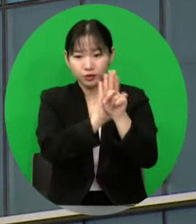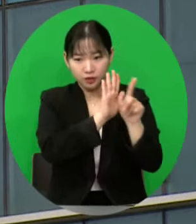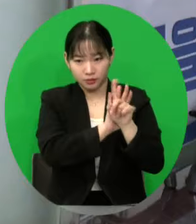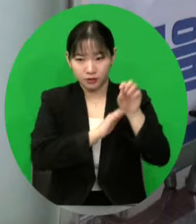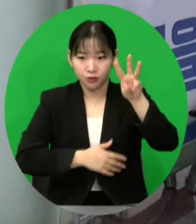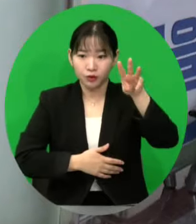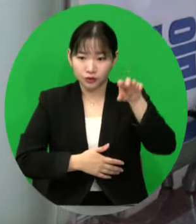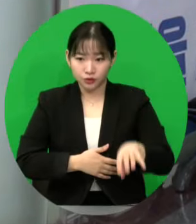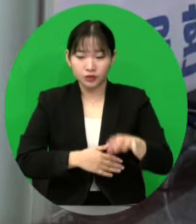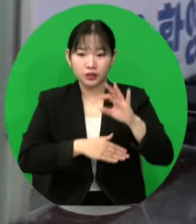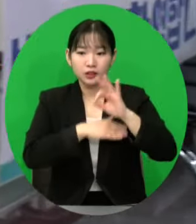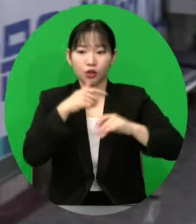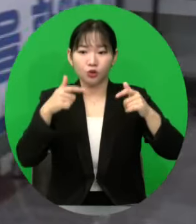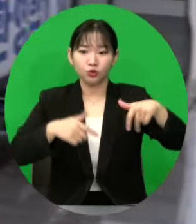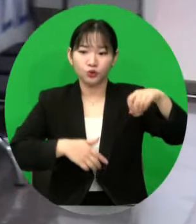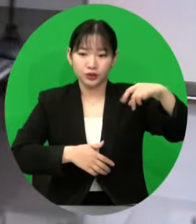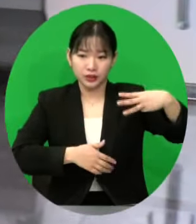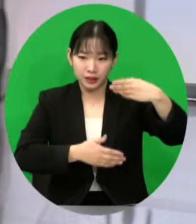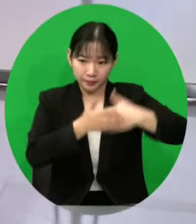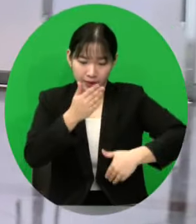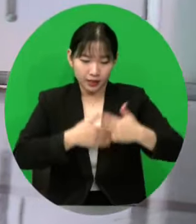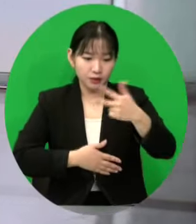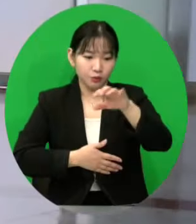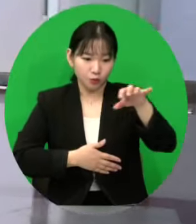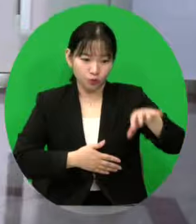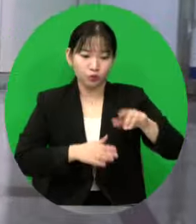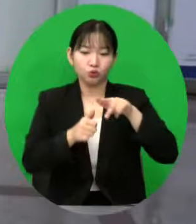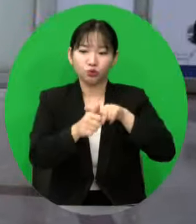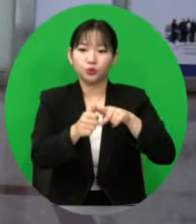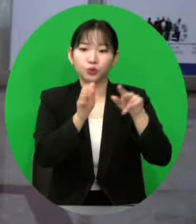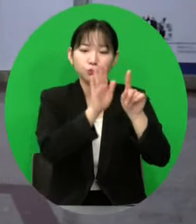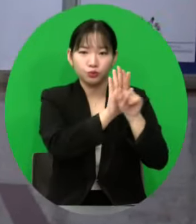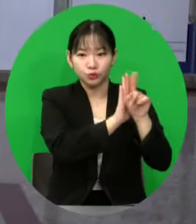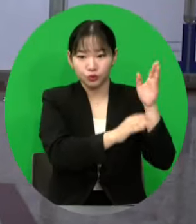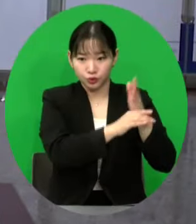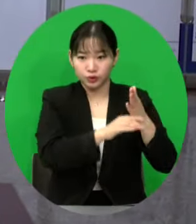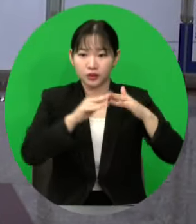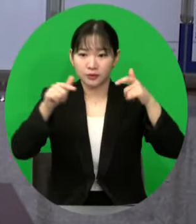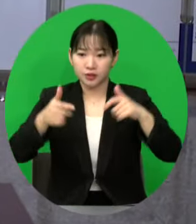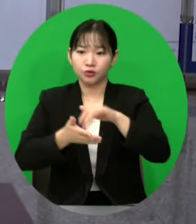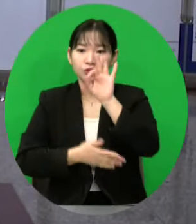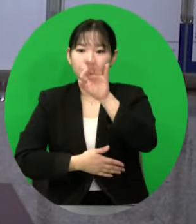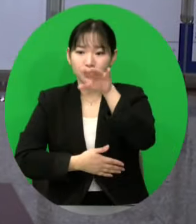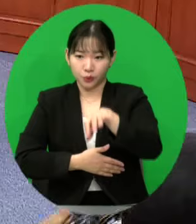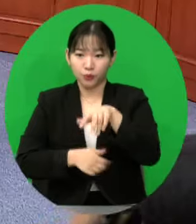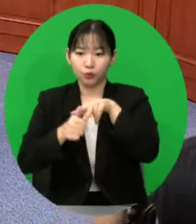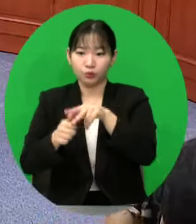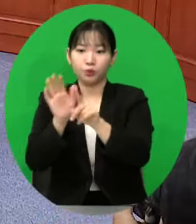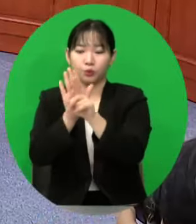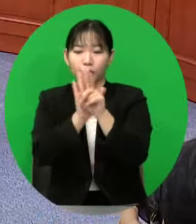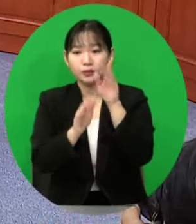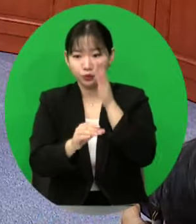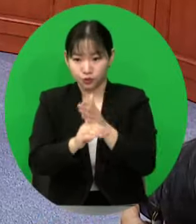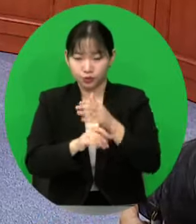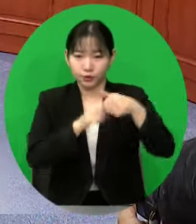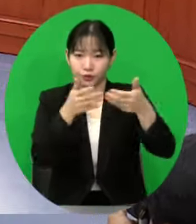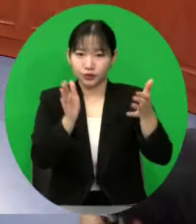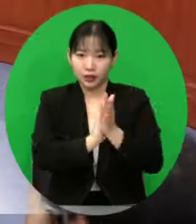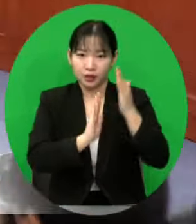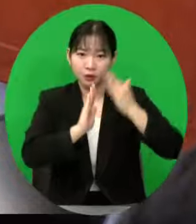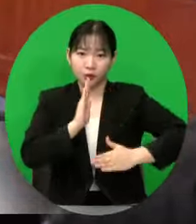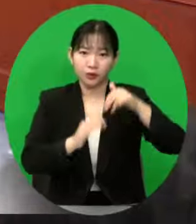전략선거구로 지정된 서구 을을 제외한 7곳에서 후보를 공모하고 전남은 10곳의 후보를 모집합니다. 민주당